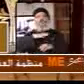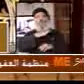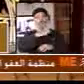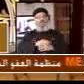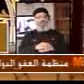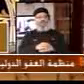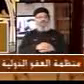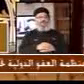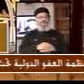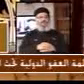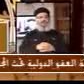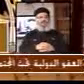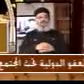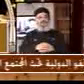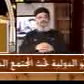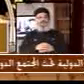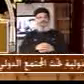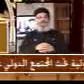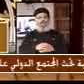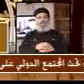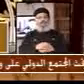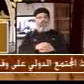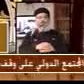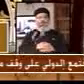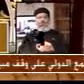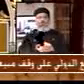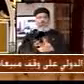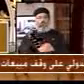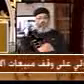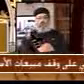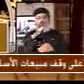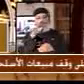في حين موهبة عنده وربما مش موجودة عند البطريرك.